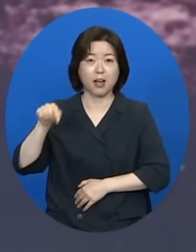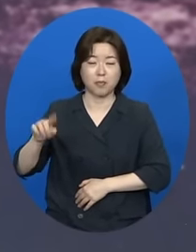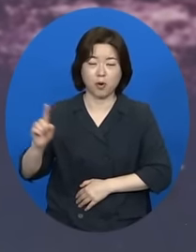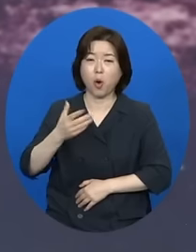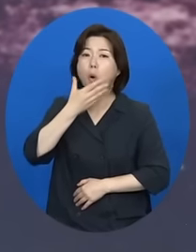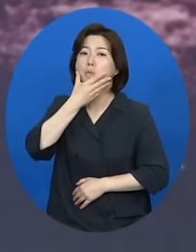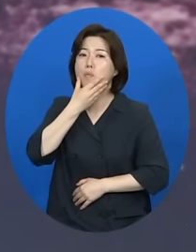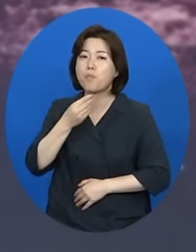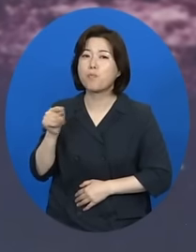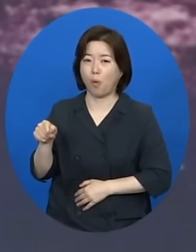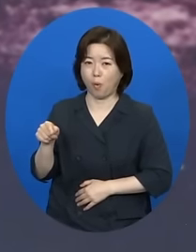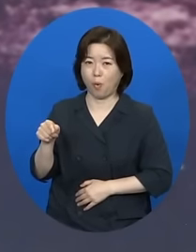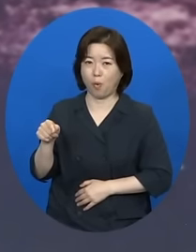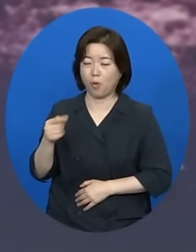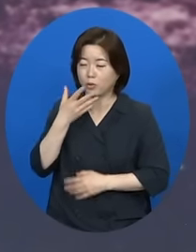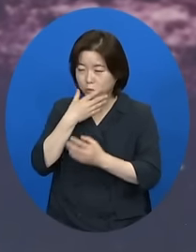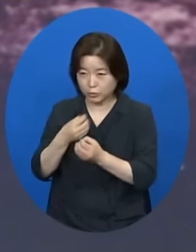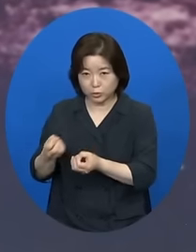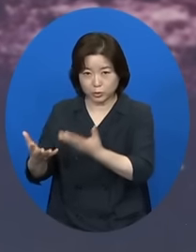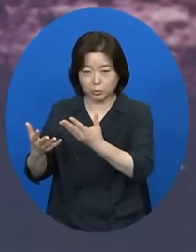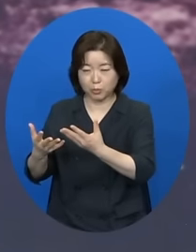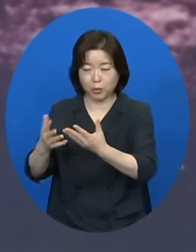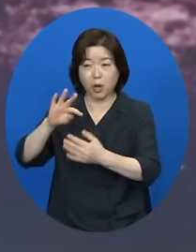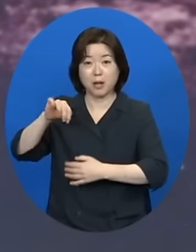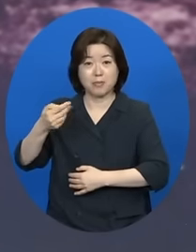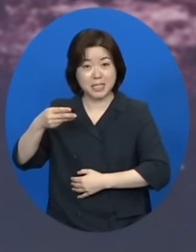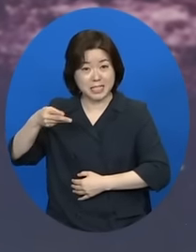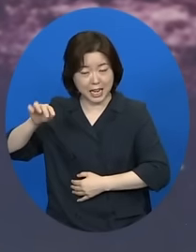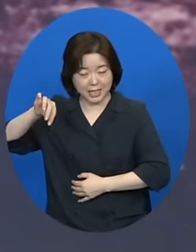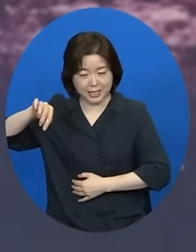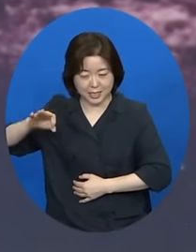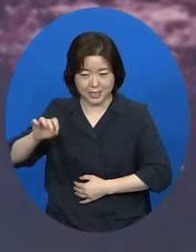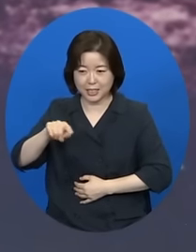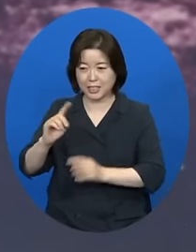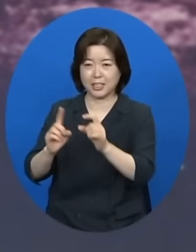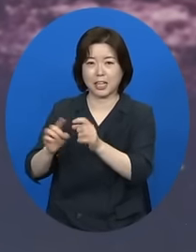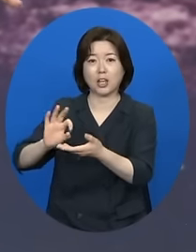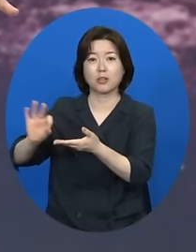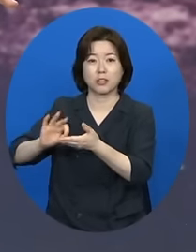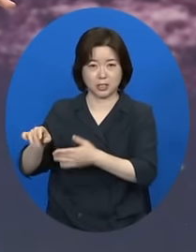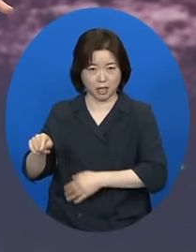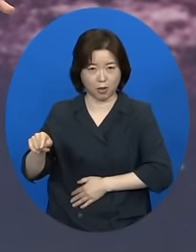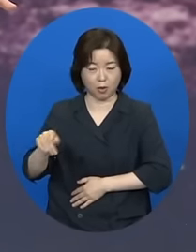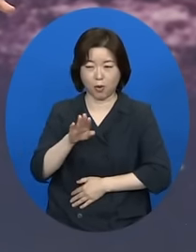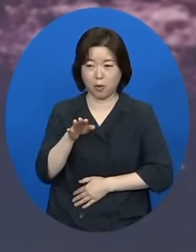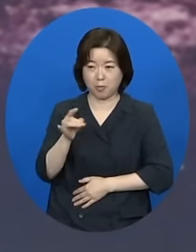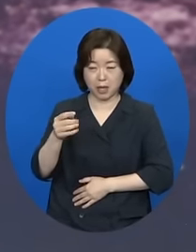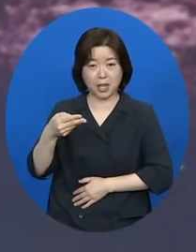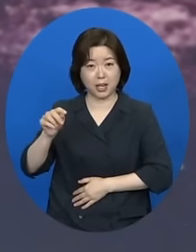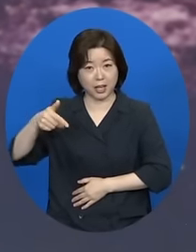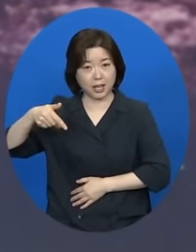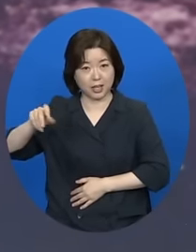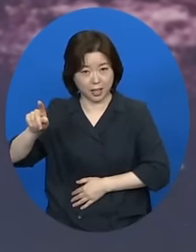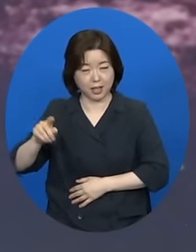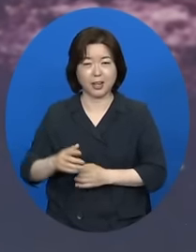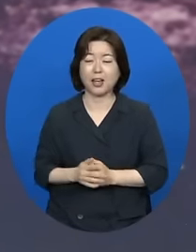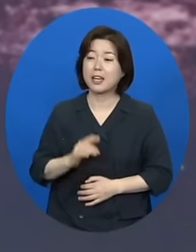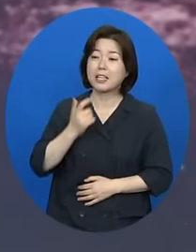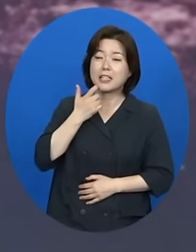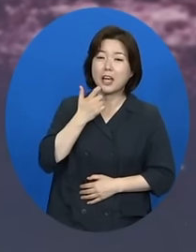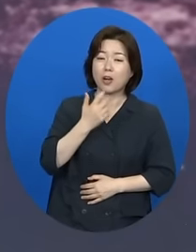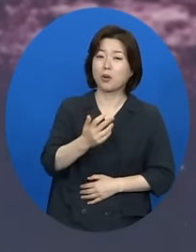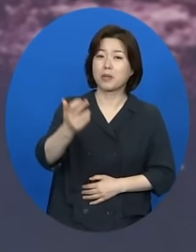복 혹은 축복, blessing라고 하는 단어로 번역된 단어입니다. 그러니까 이 베라카는 바로 야곱이